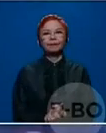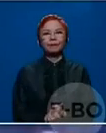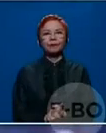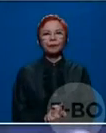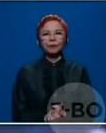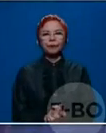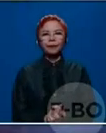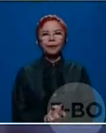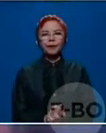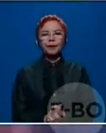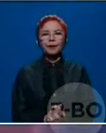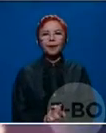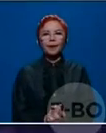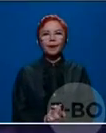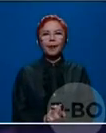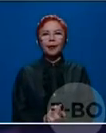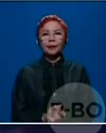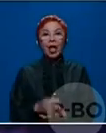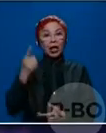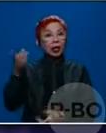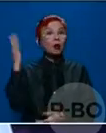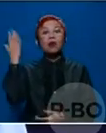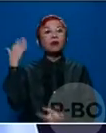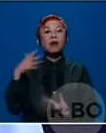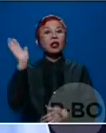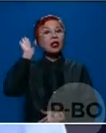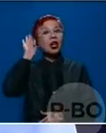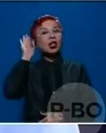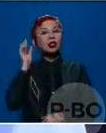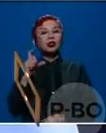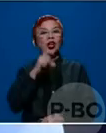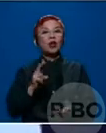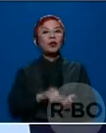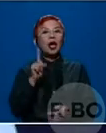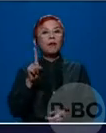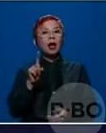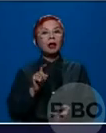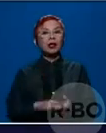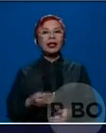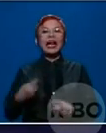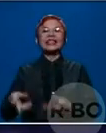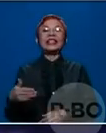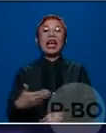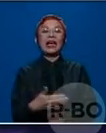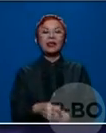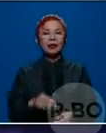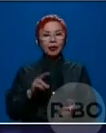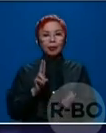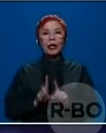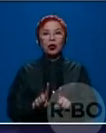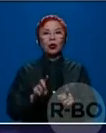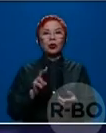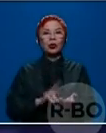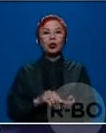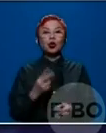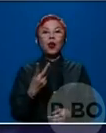konkret berkurang bila tadi kita dengar Pasangan calon pertama memberikan ikannya Pasangan calon kedua memberikan